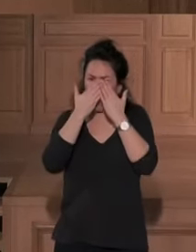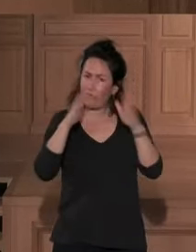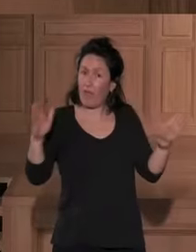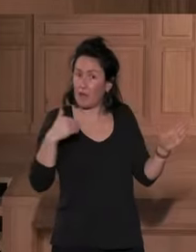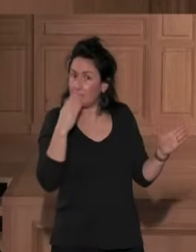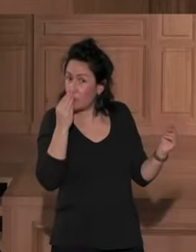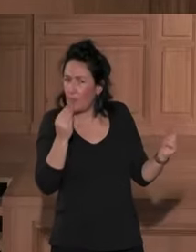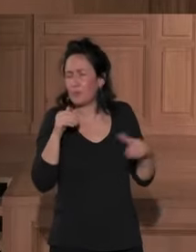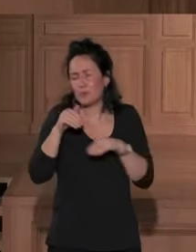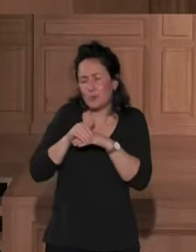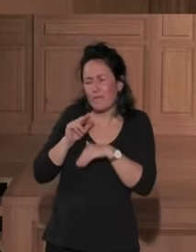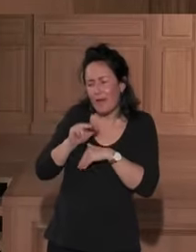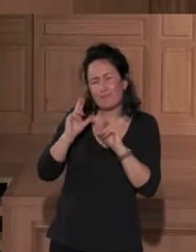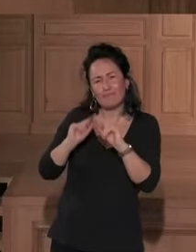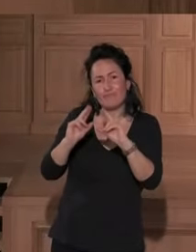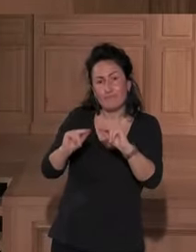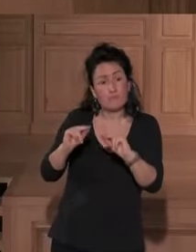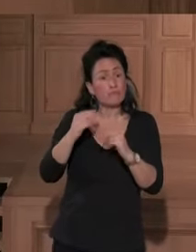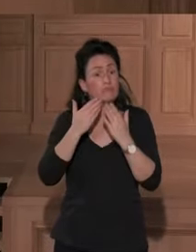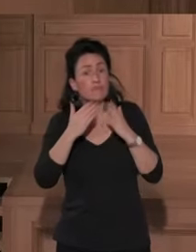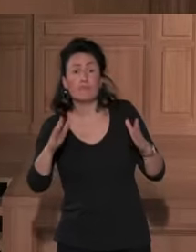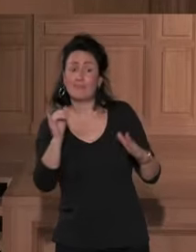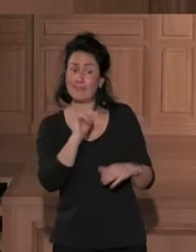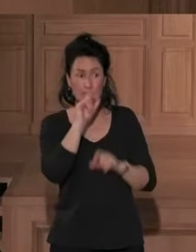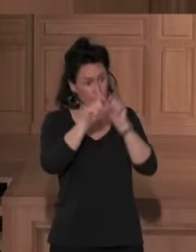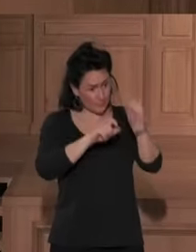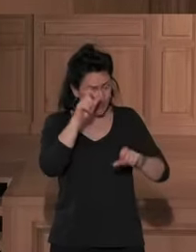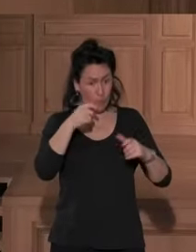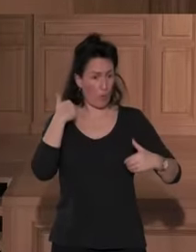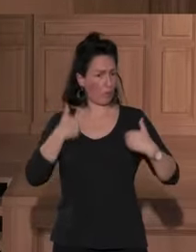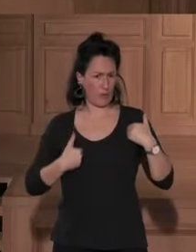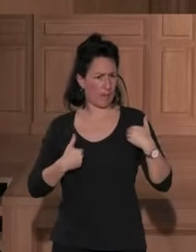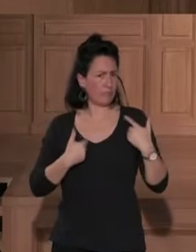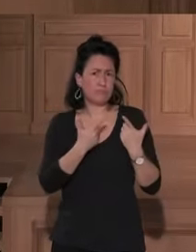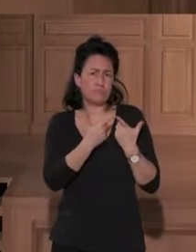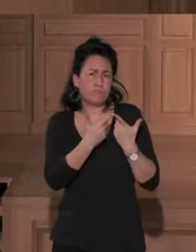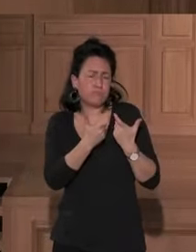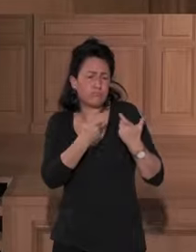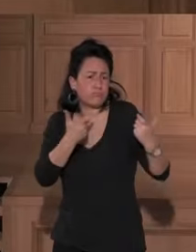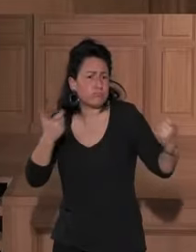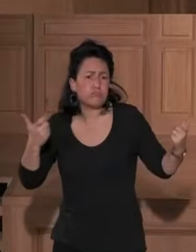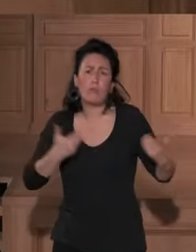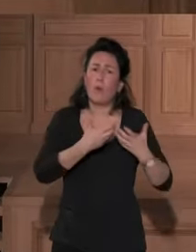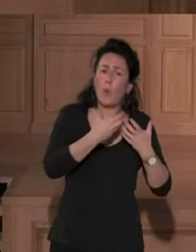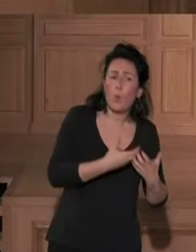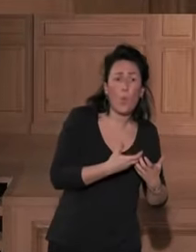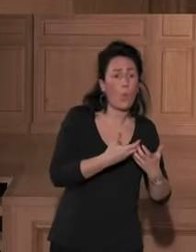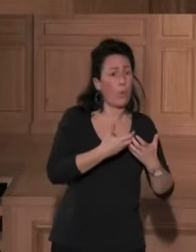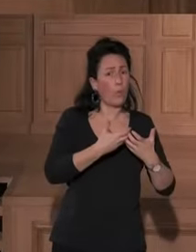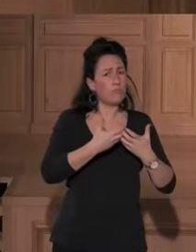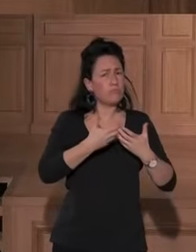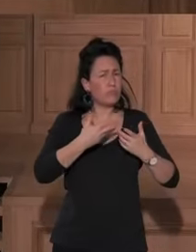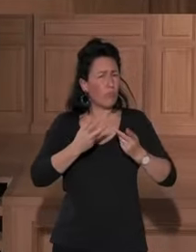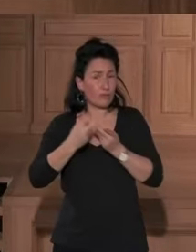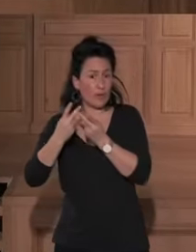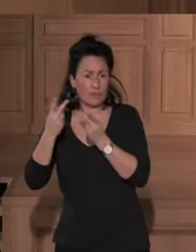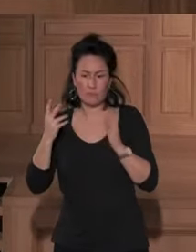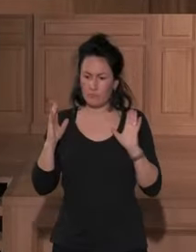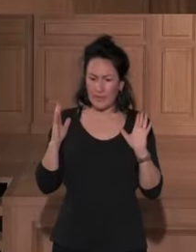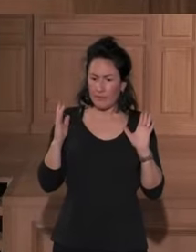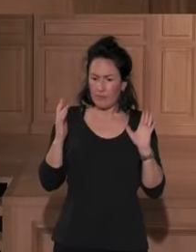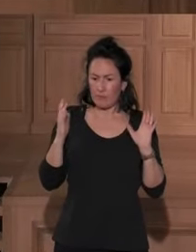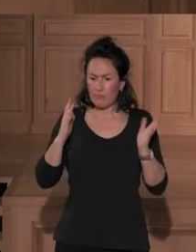mais on va le vérifier ce soir. Elle est ouverte donc aux personnes avec handicap et vraiment, quel que soit le handicap, de toute lourdeur de handicap. Mais rien ne fait obstacle,